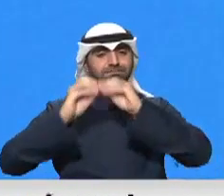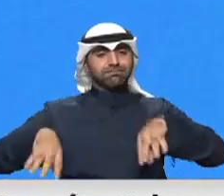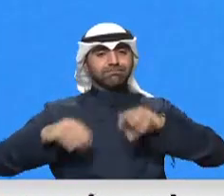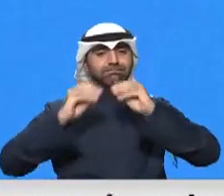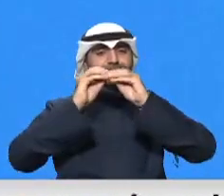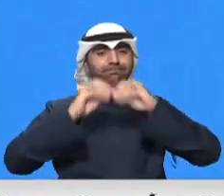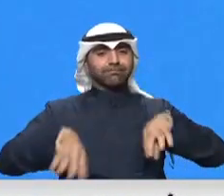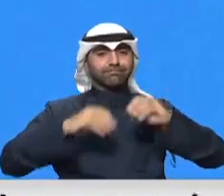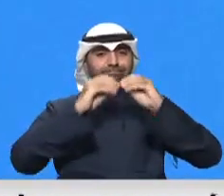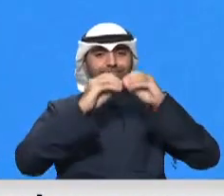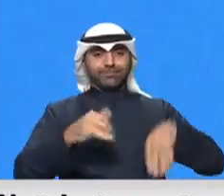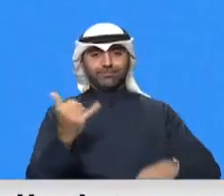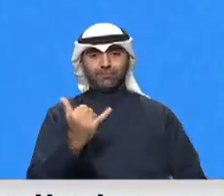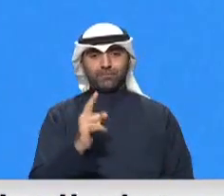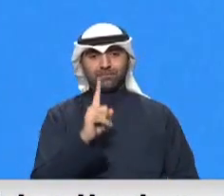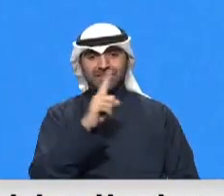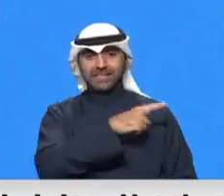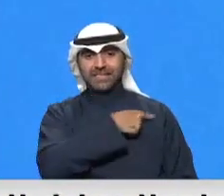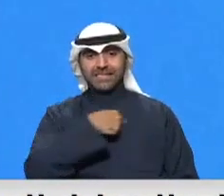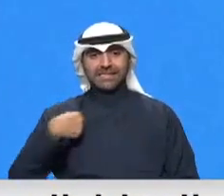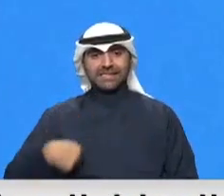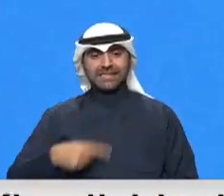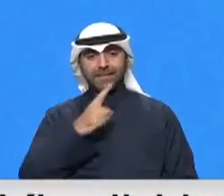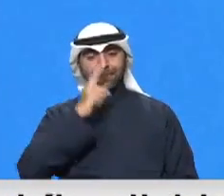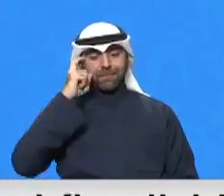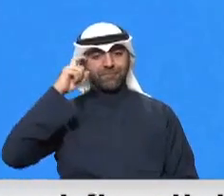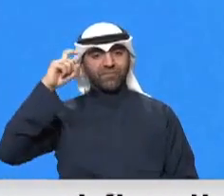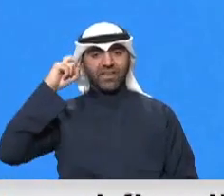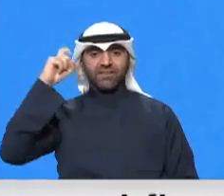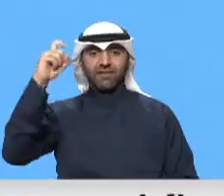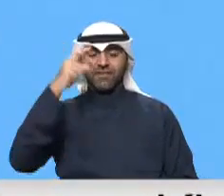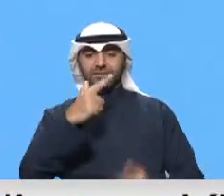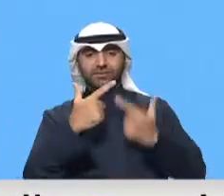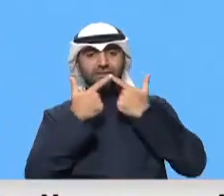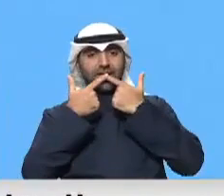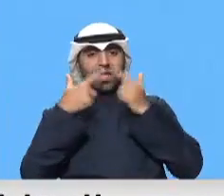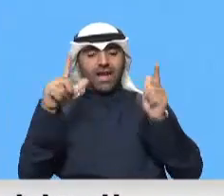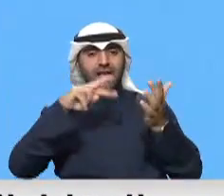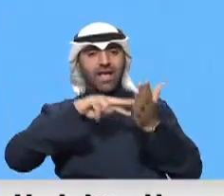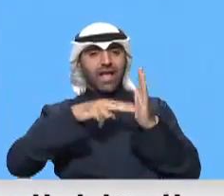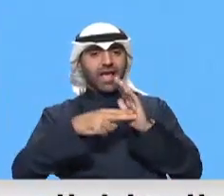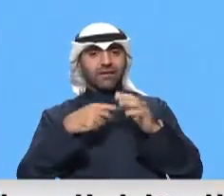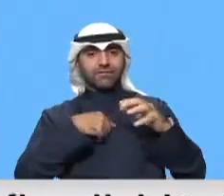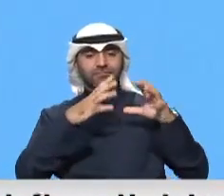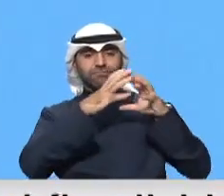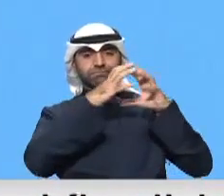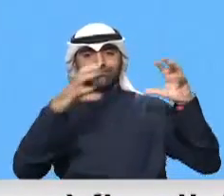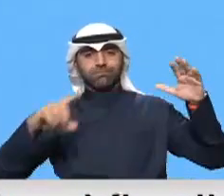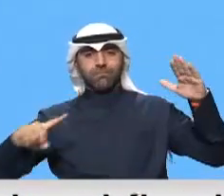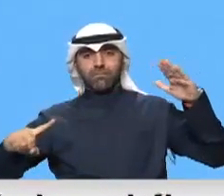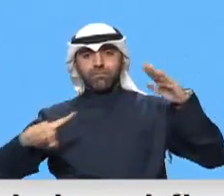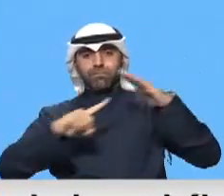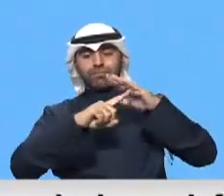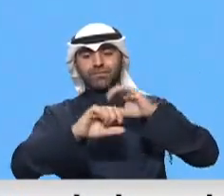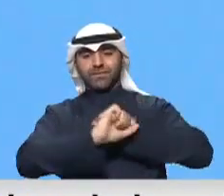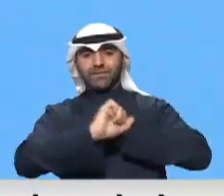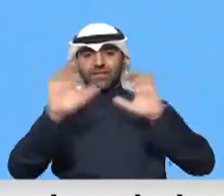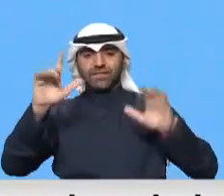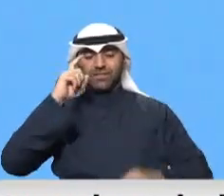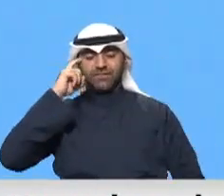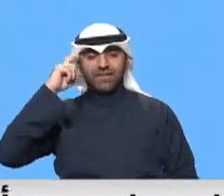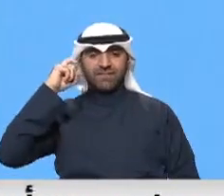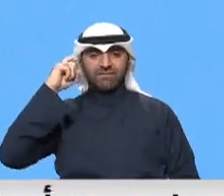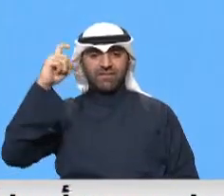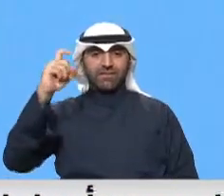تفعله، بل هي على العكس تحاول أن تؤجج هذه التوترات. نعم. بأفعال غير مبررة